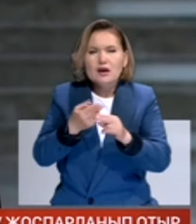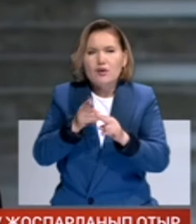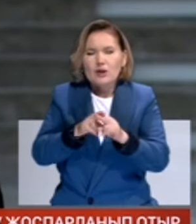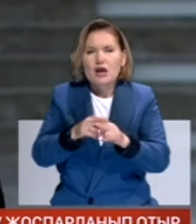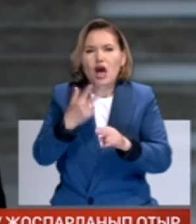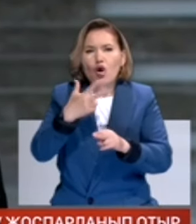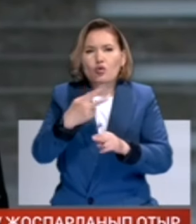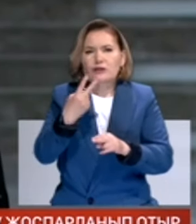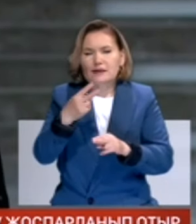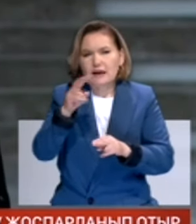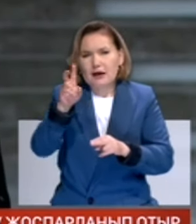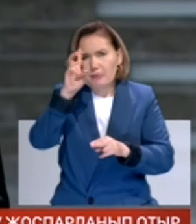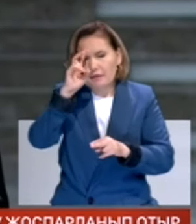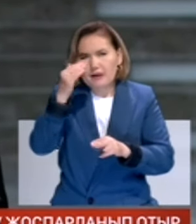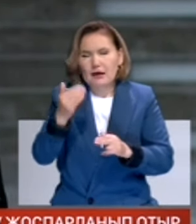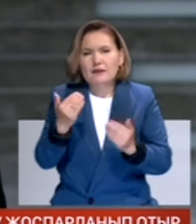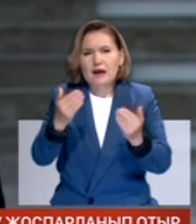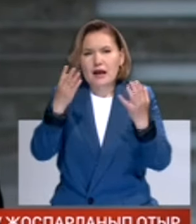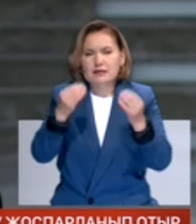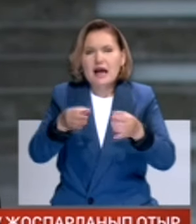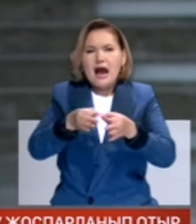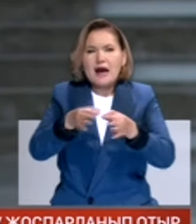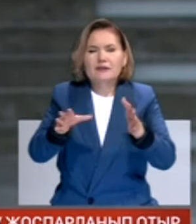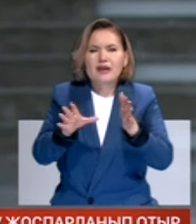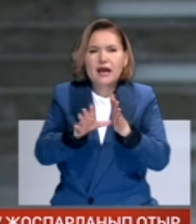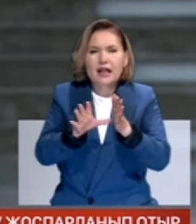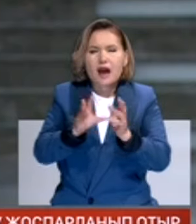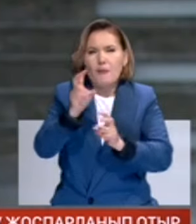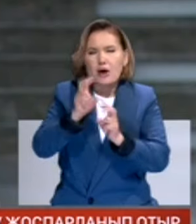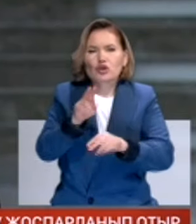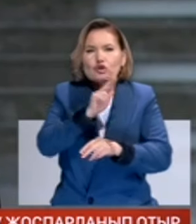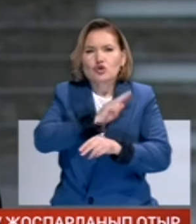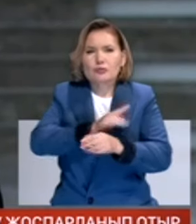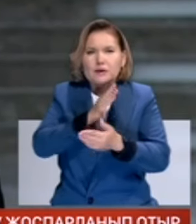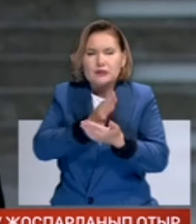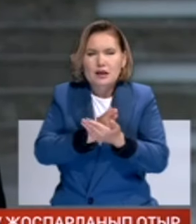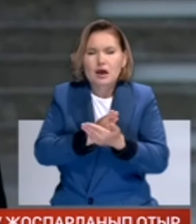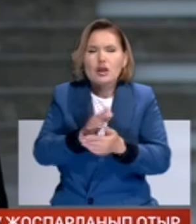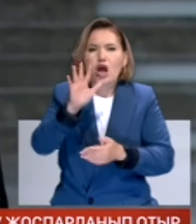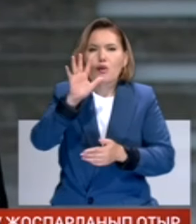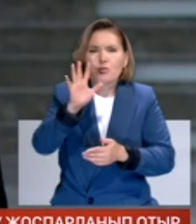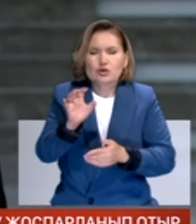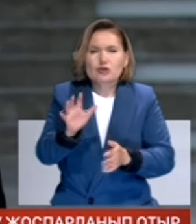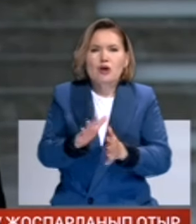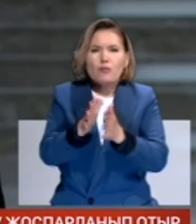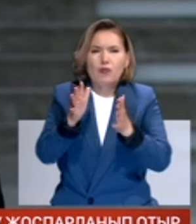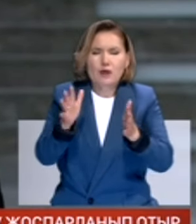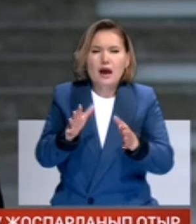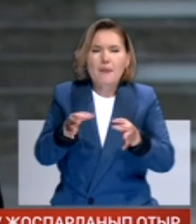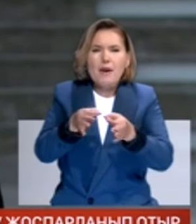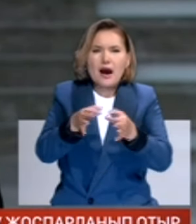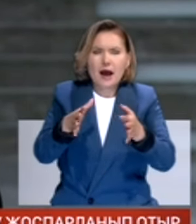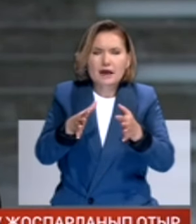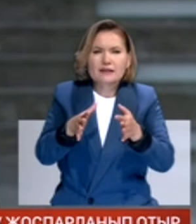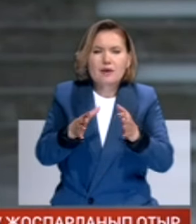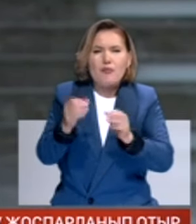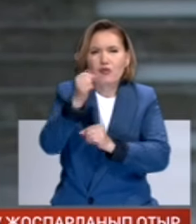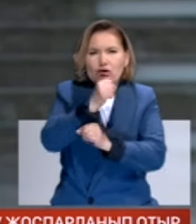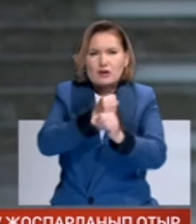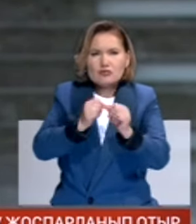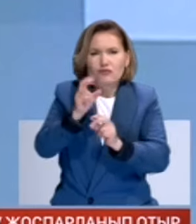32 мемлекетте қазір атом электростанциялары жұмыс істеп, 500-ден астам атом реакторлары тұр